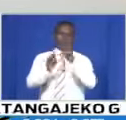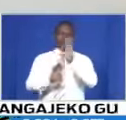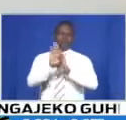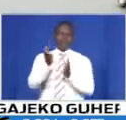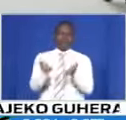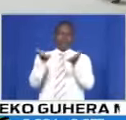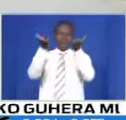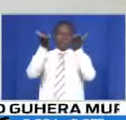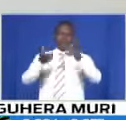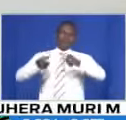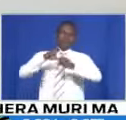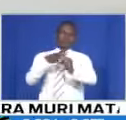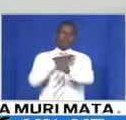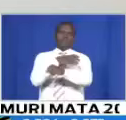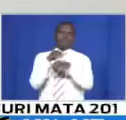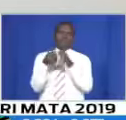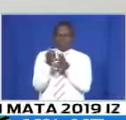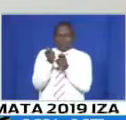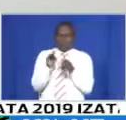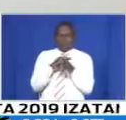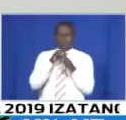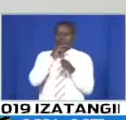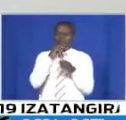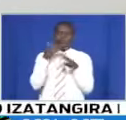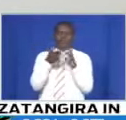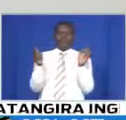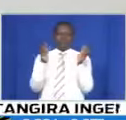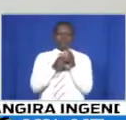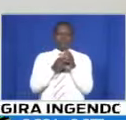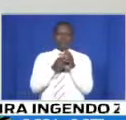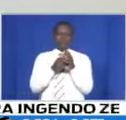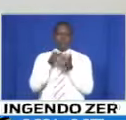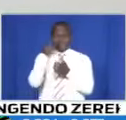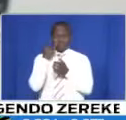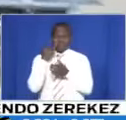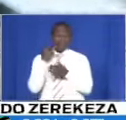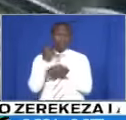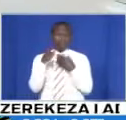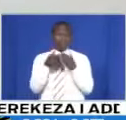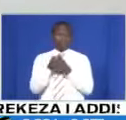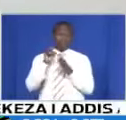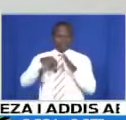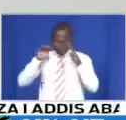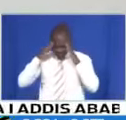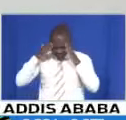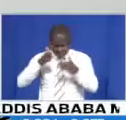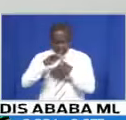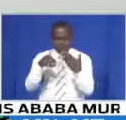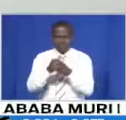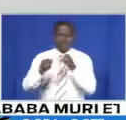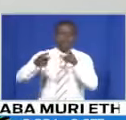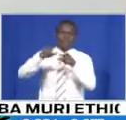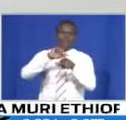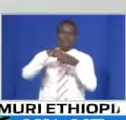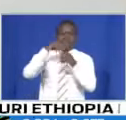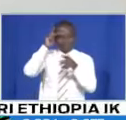kongera ubushobozi no kureshya abashoramari. Ikindi nanone gikomeye nuko byanze bikunze u Rwanda rugomba gushyira imbaraga mu kongerera